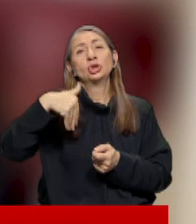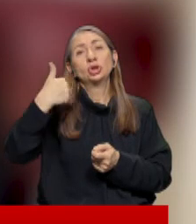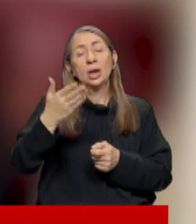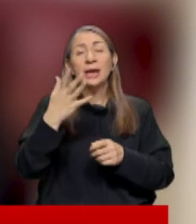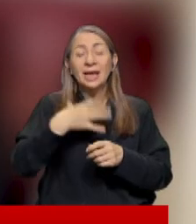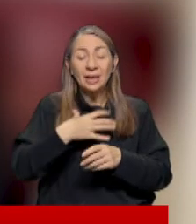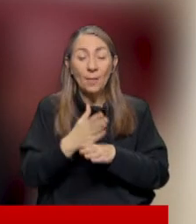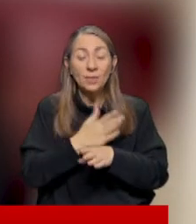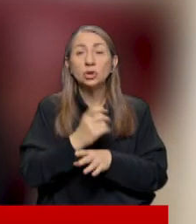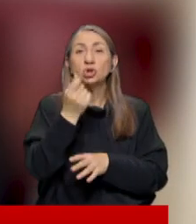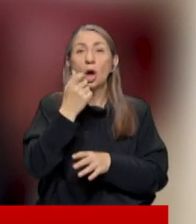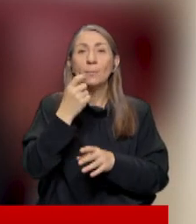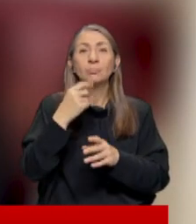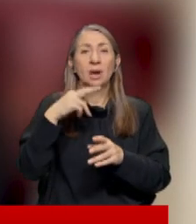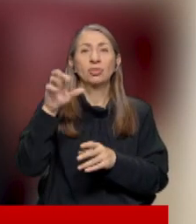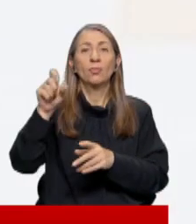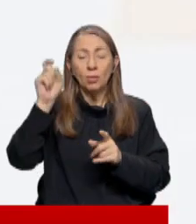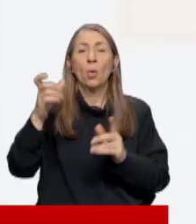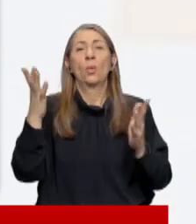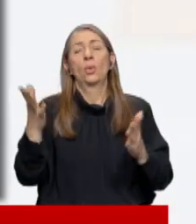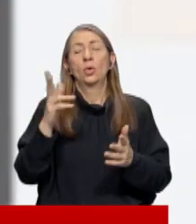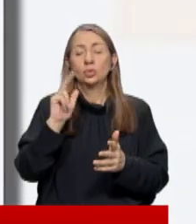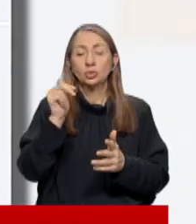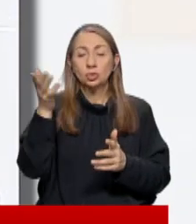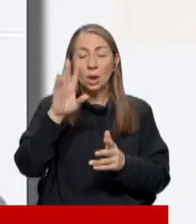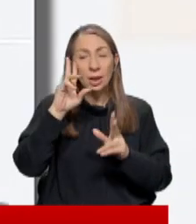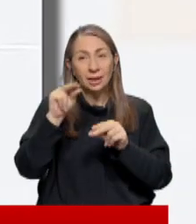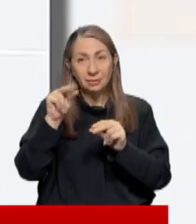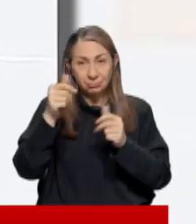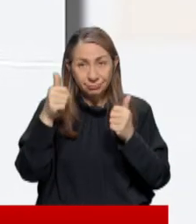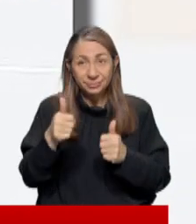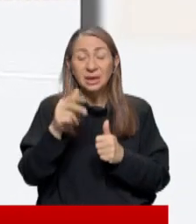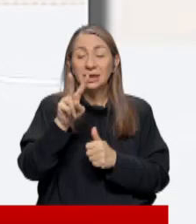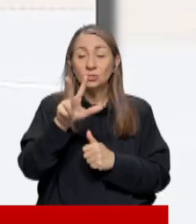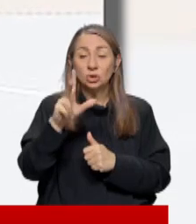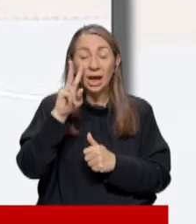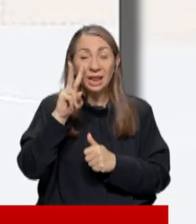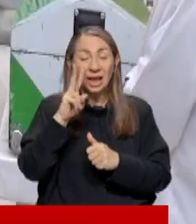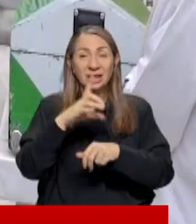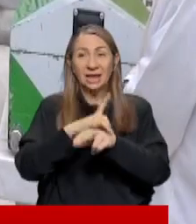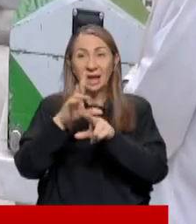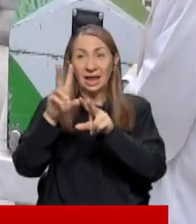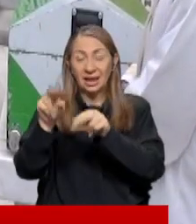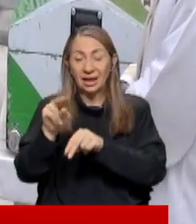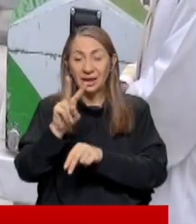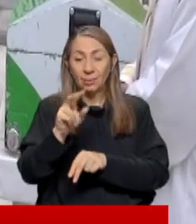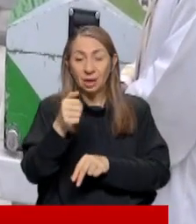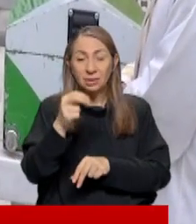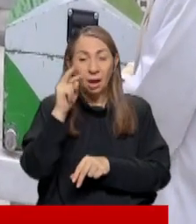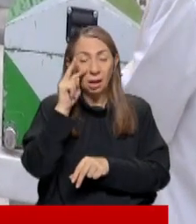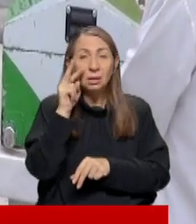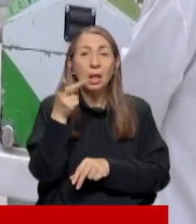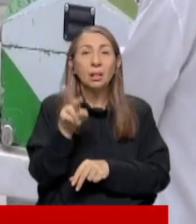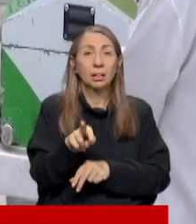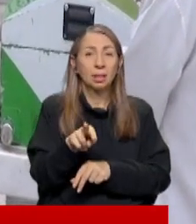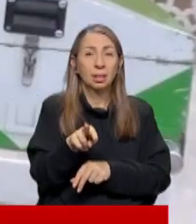memleketi hiç Çorum'da bulabildi randevu 3 gün sonrasında yatak bulundu 23 Aralık'ta hastaneye yattı 26 Aralık'ta